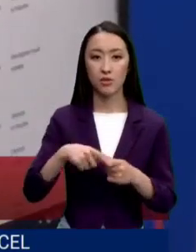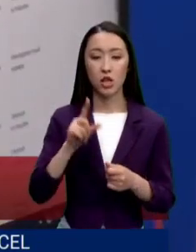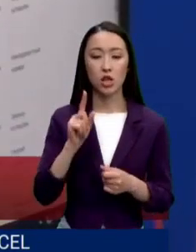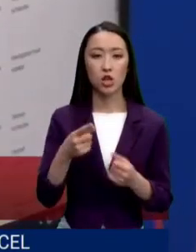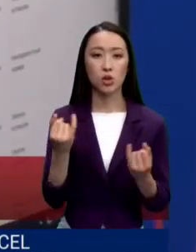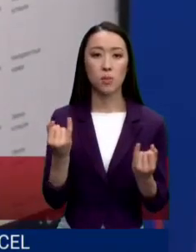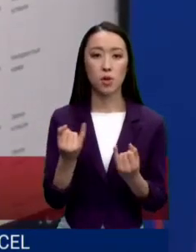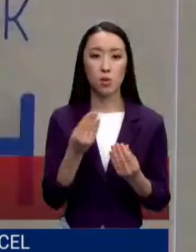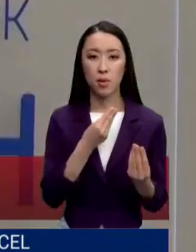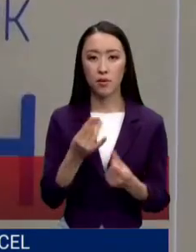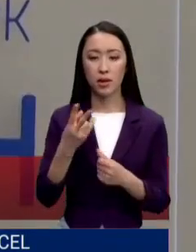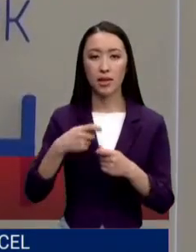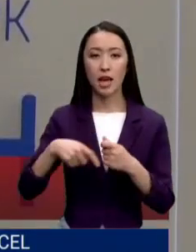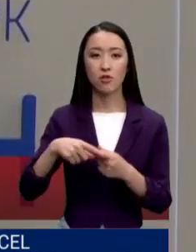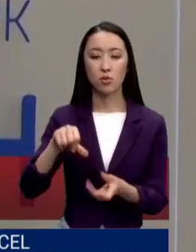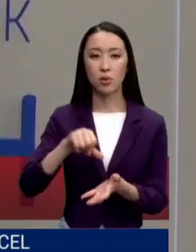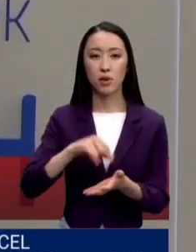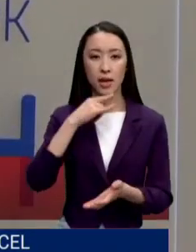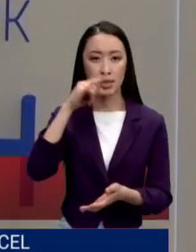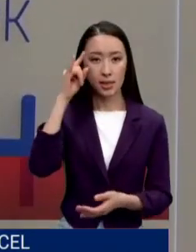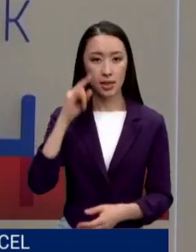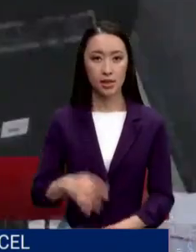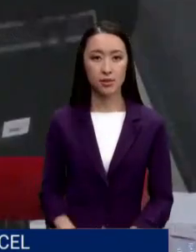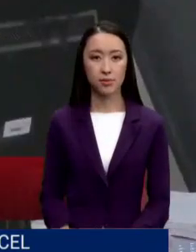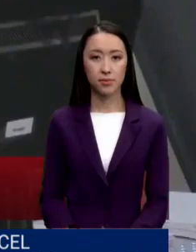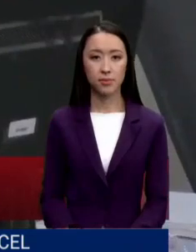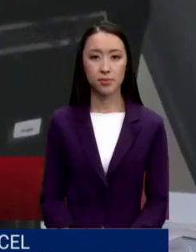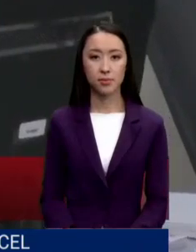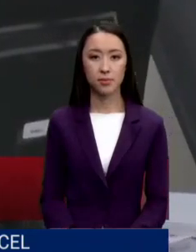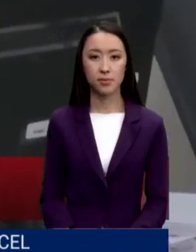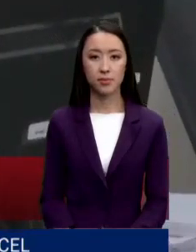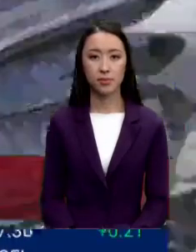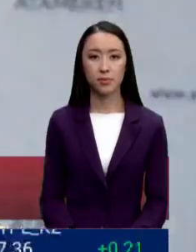негативно повлияет на инвестиционную привлекательность Казахстана.